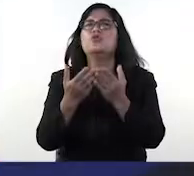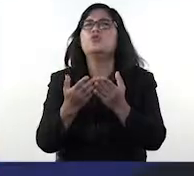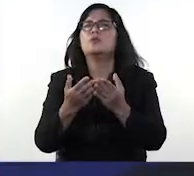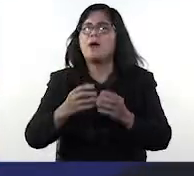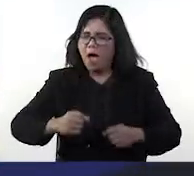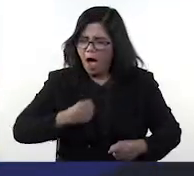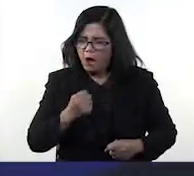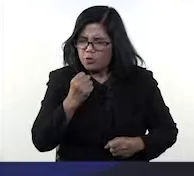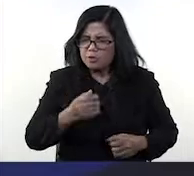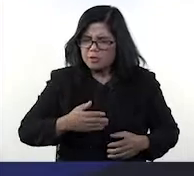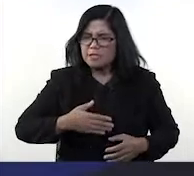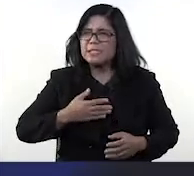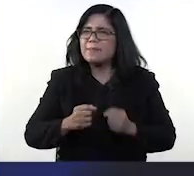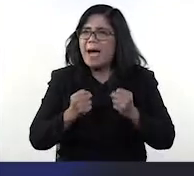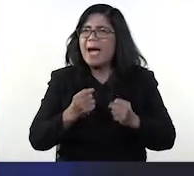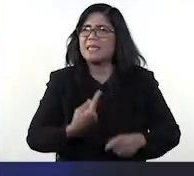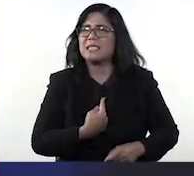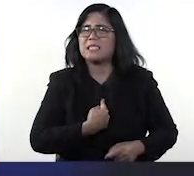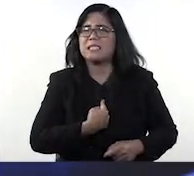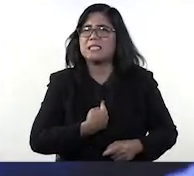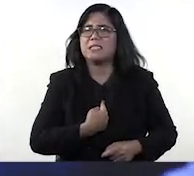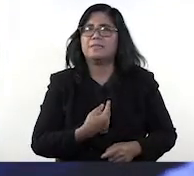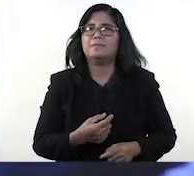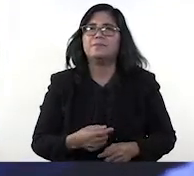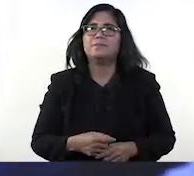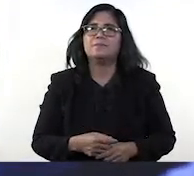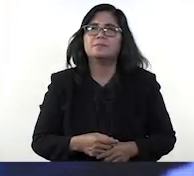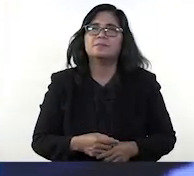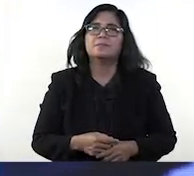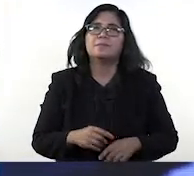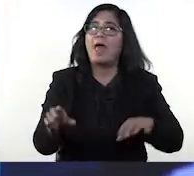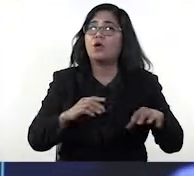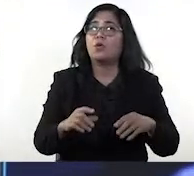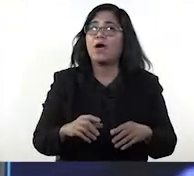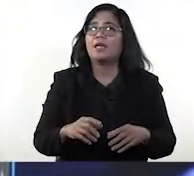Hai jadi kita harus motivasi diri kita sendiri Halo Pak